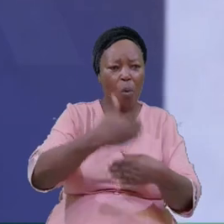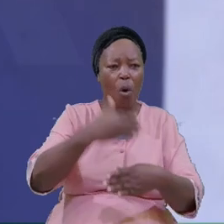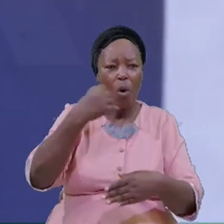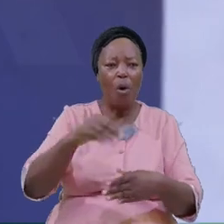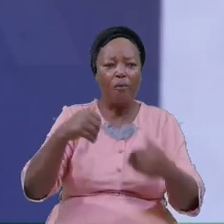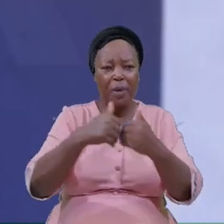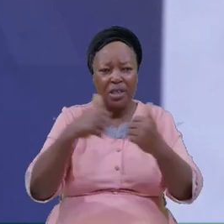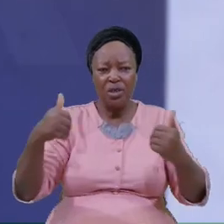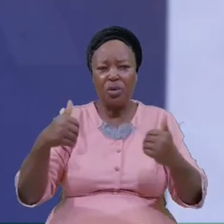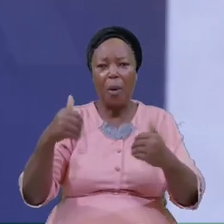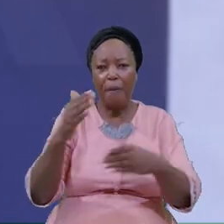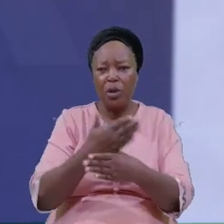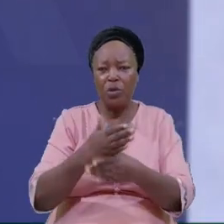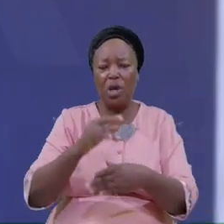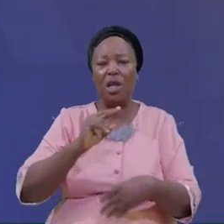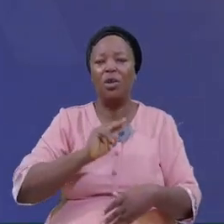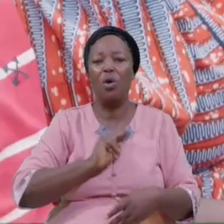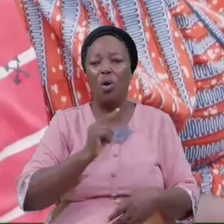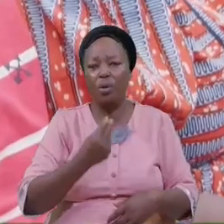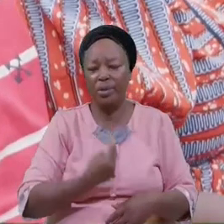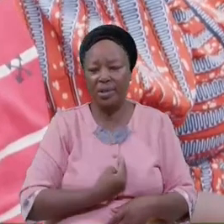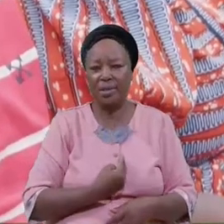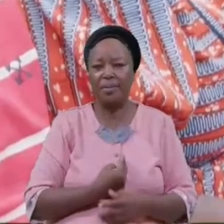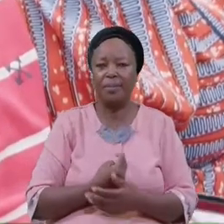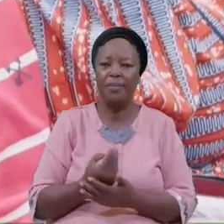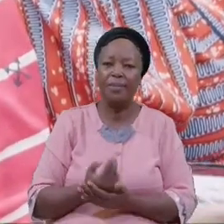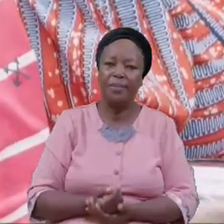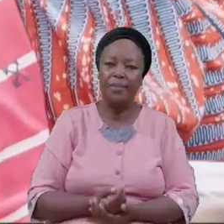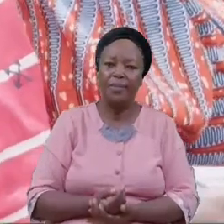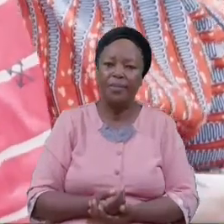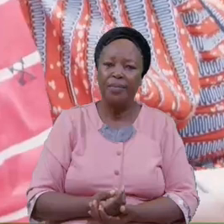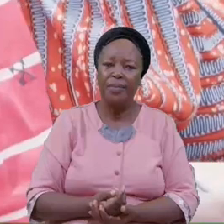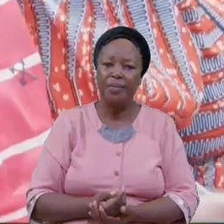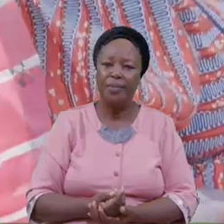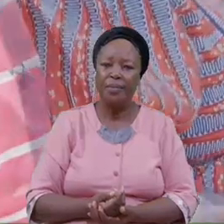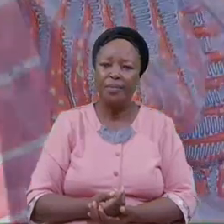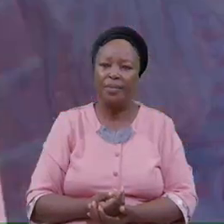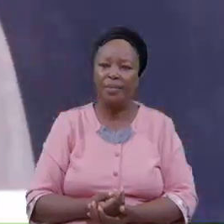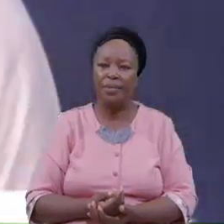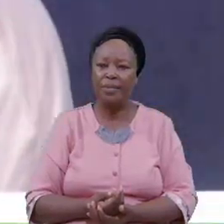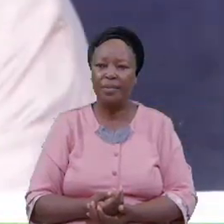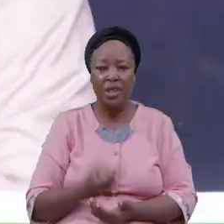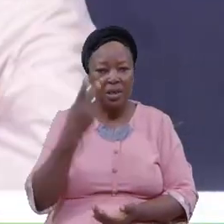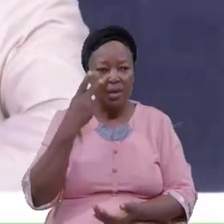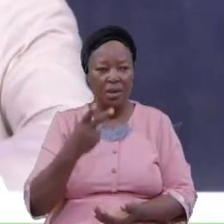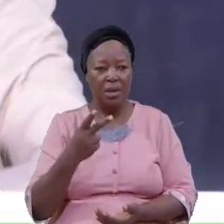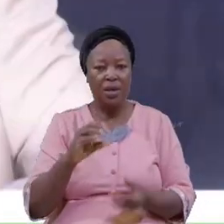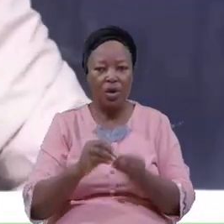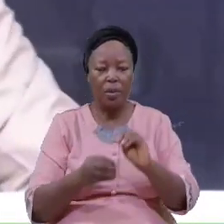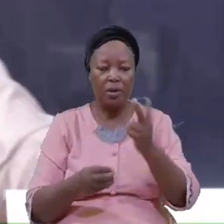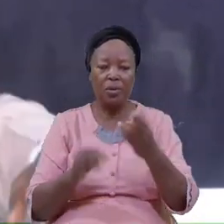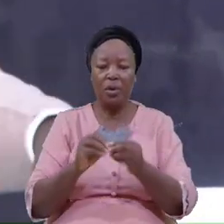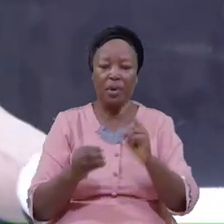partition between us. Et qui a renversé le mur de séparation, l'inimitié entre nous. Look at number two. Deuxième here. Élément maintenant.